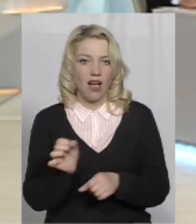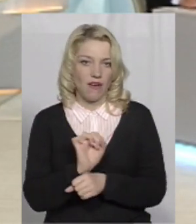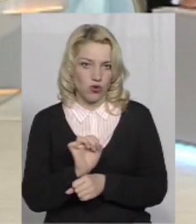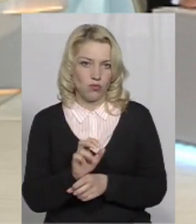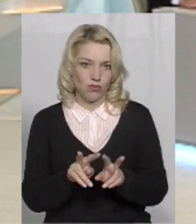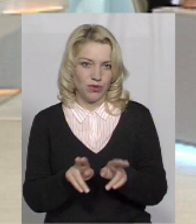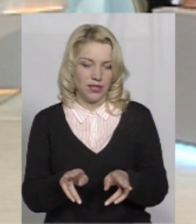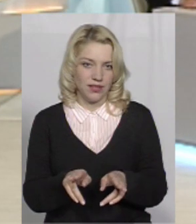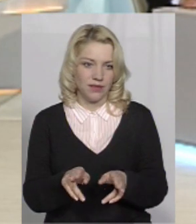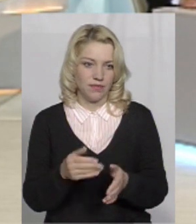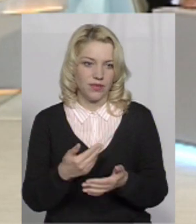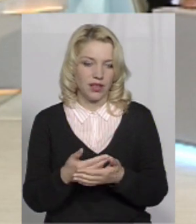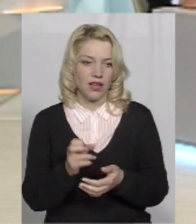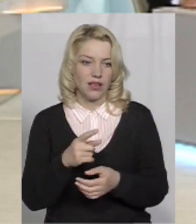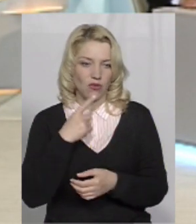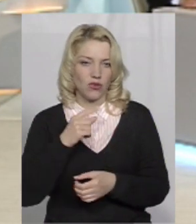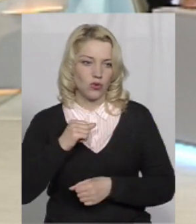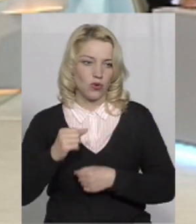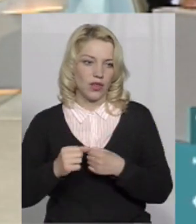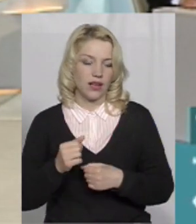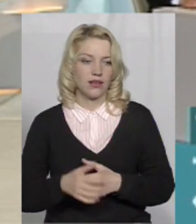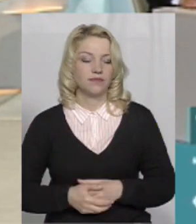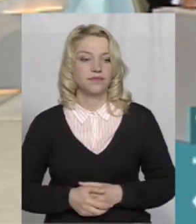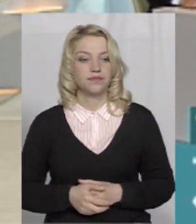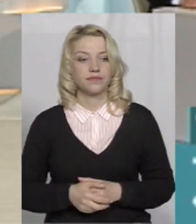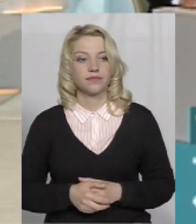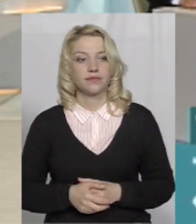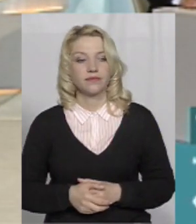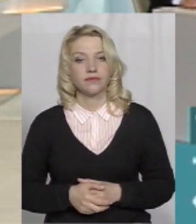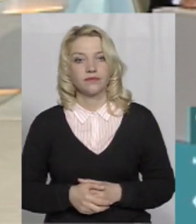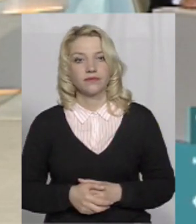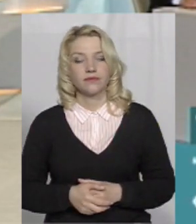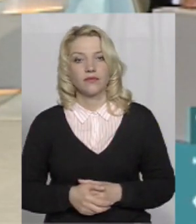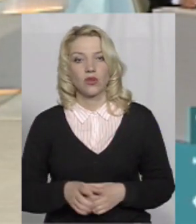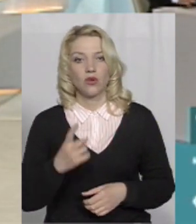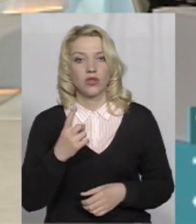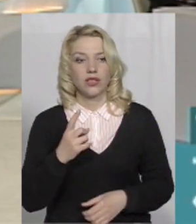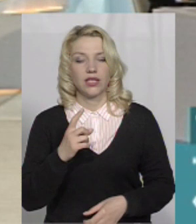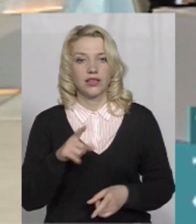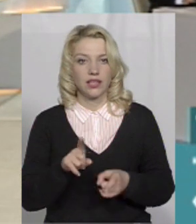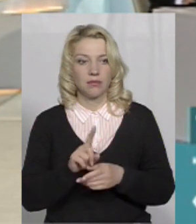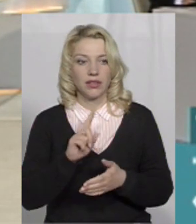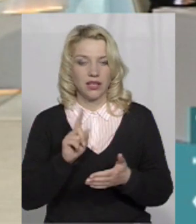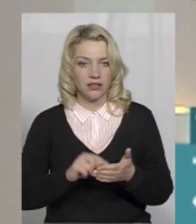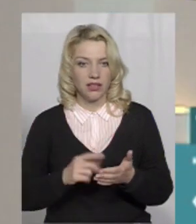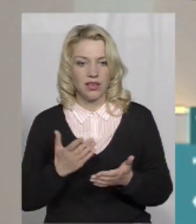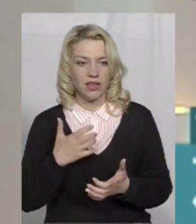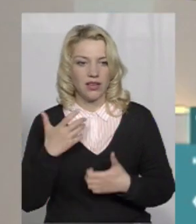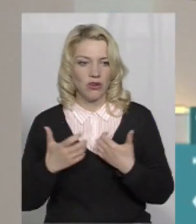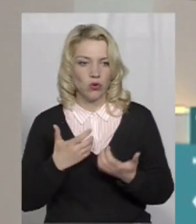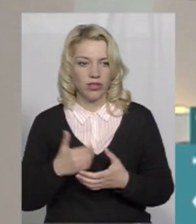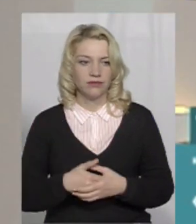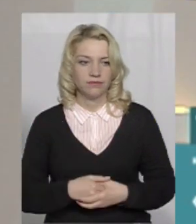як колега говорив. Зрозуміло. Одне таке питання, яке